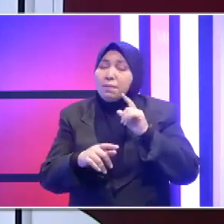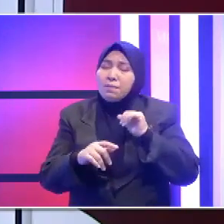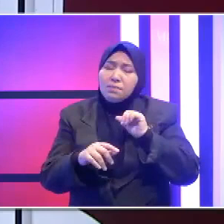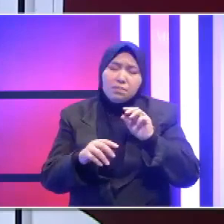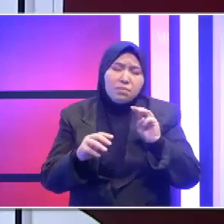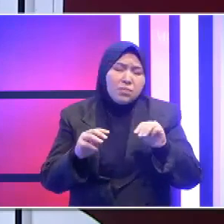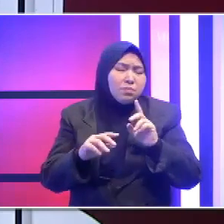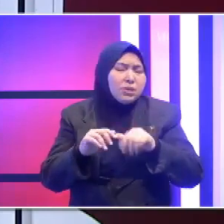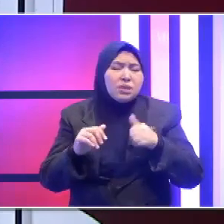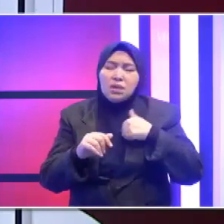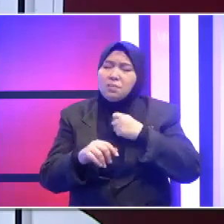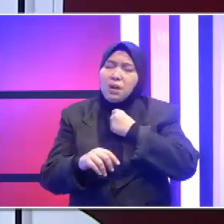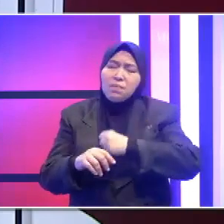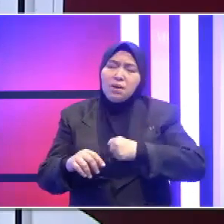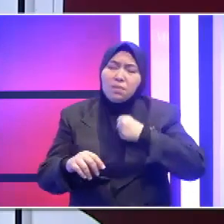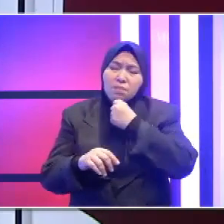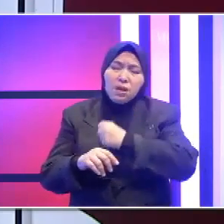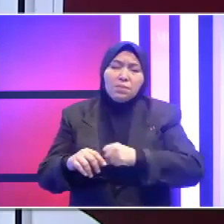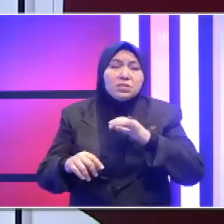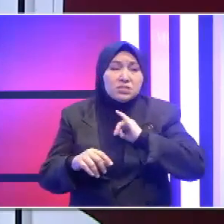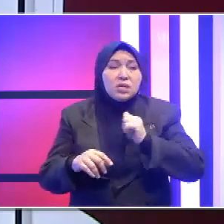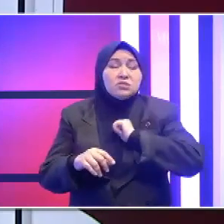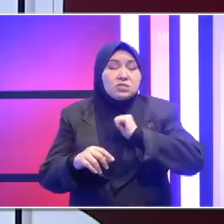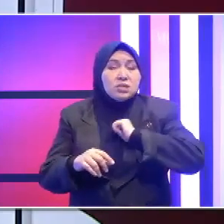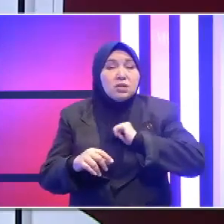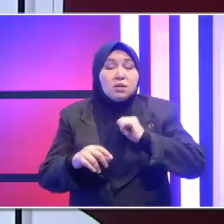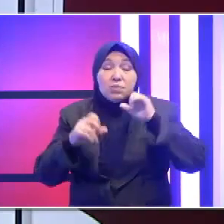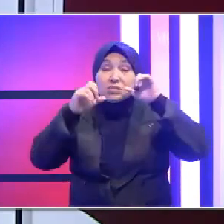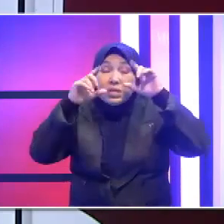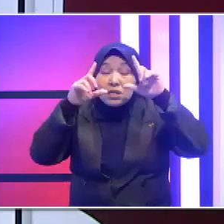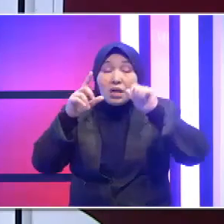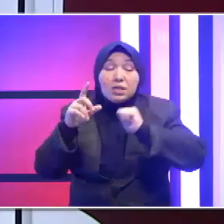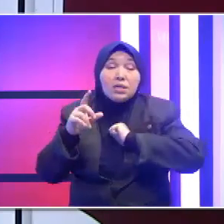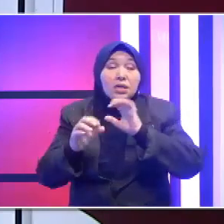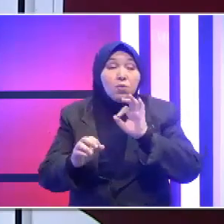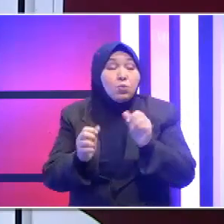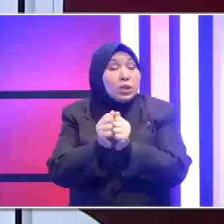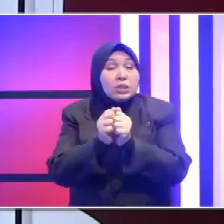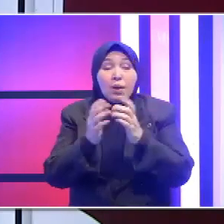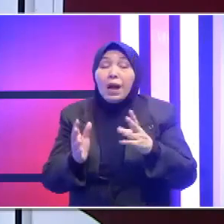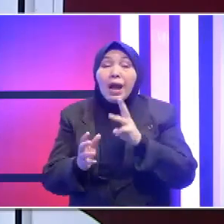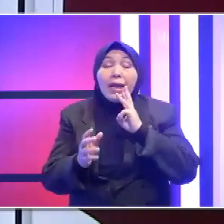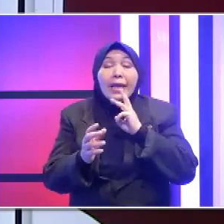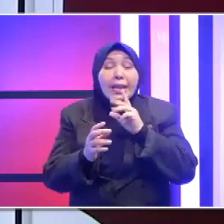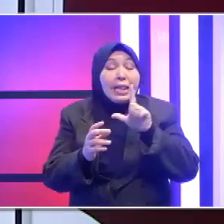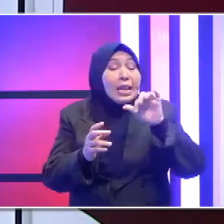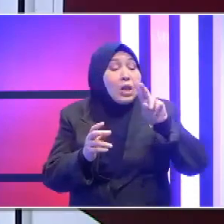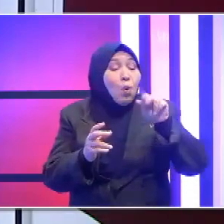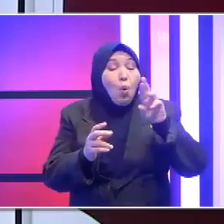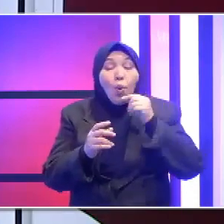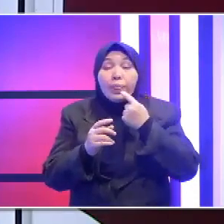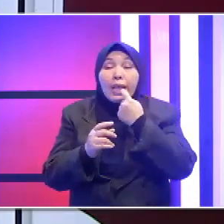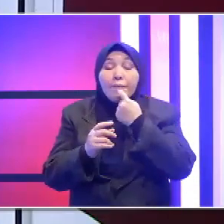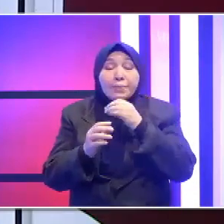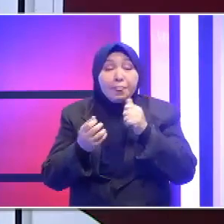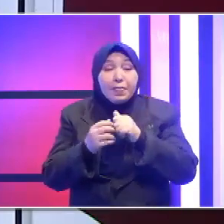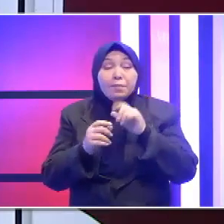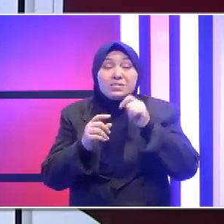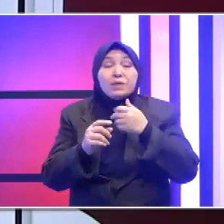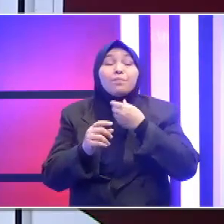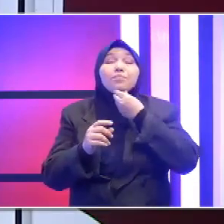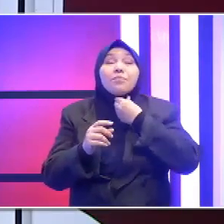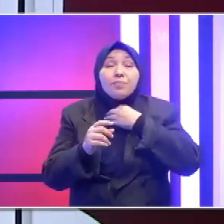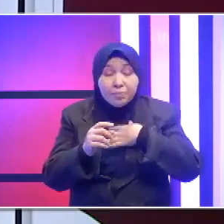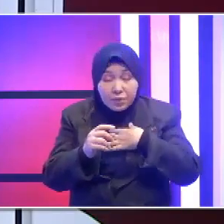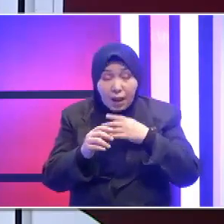dan beriman dan beramal sholeh dan sudah di file agaknya sedang kalau tada ini udah nih tak bisa kebun kita telan air liur